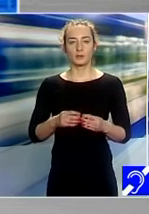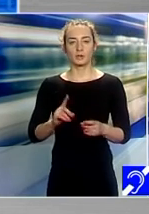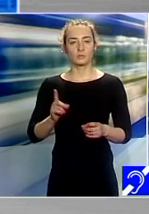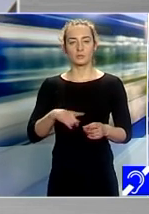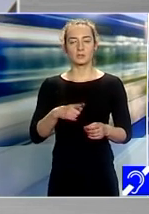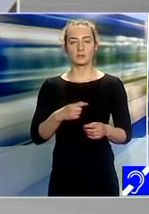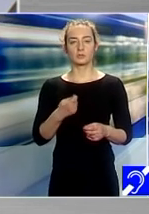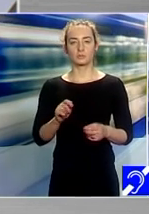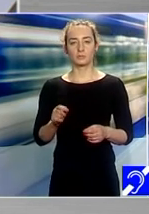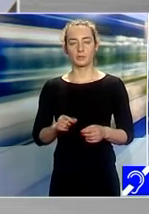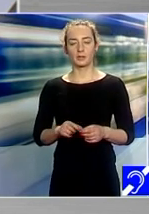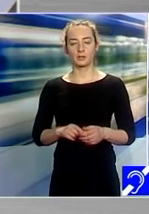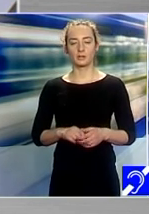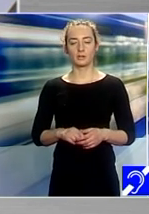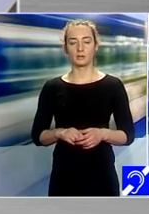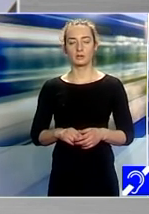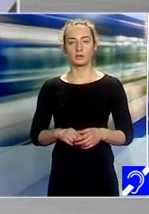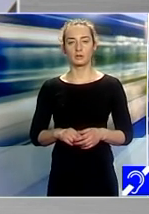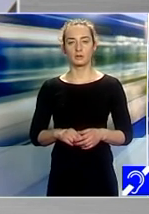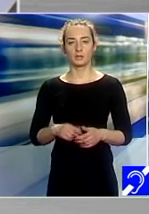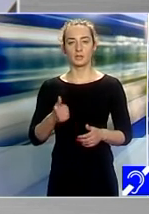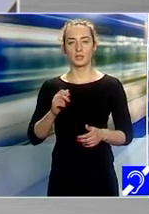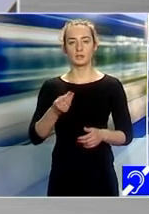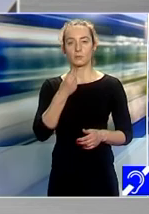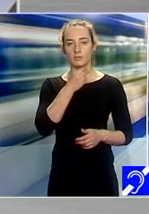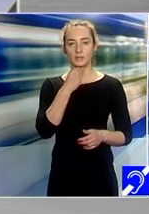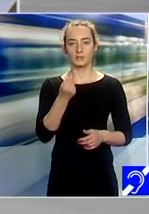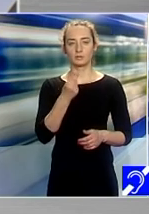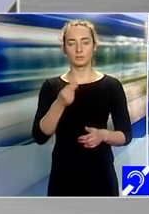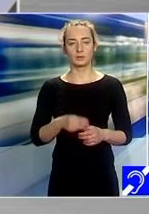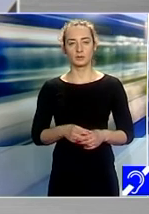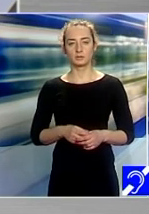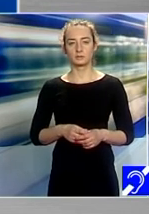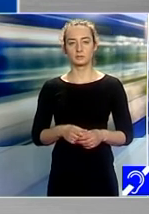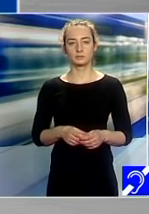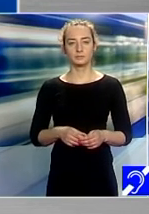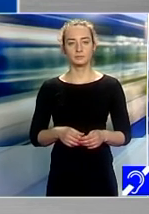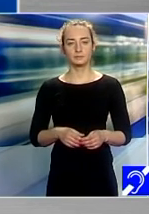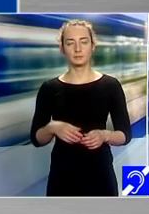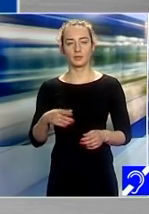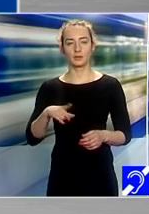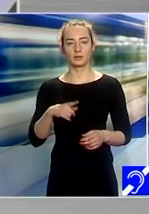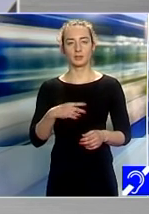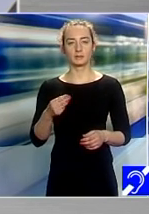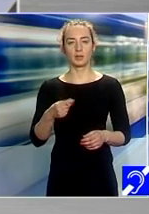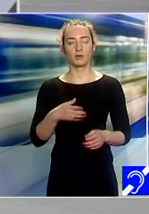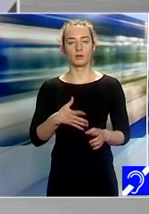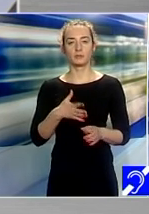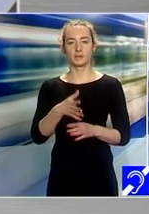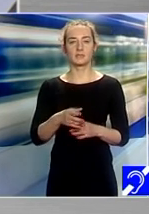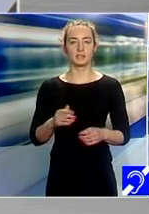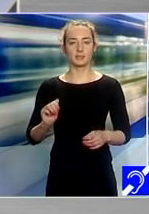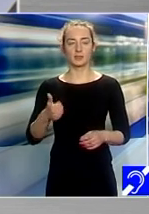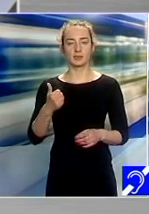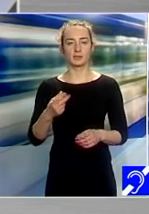scumpe. Exact. Nu sunt foarte scumpe. Este un mare avantaj. Și probabil că asta îi va încuraja pe guvernanță. Este o investiție inițială